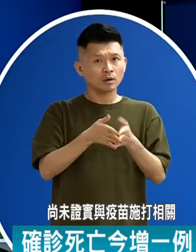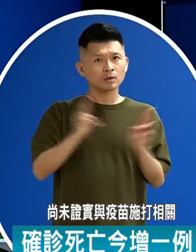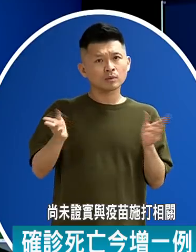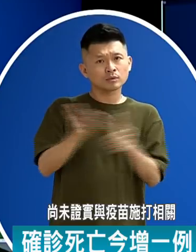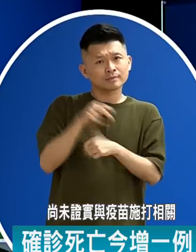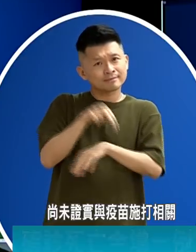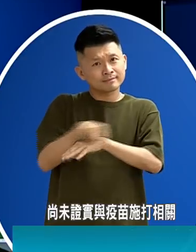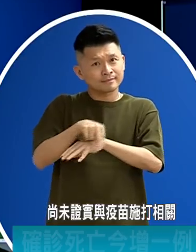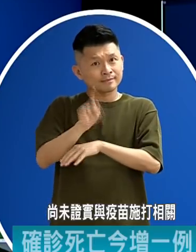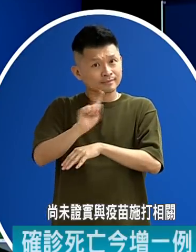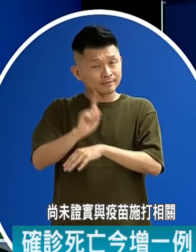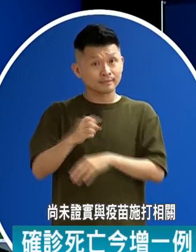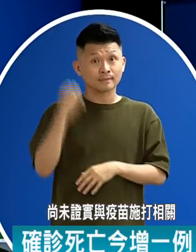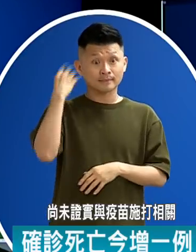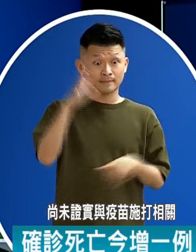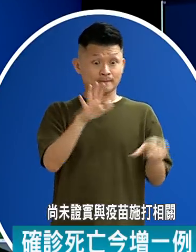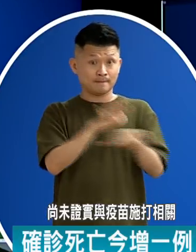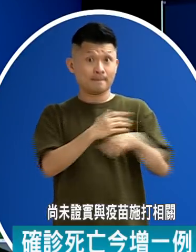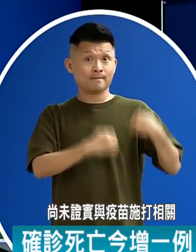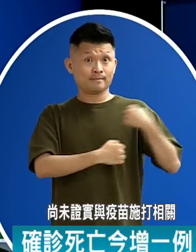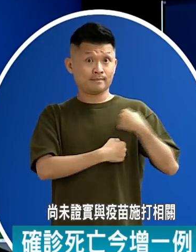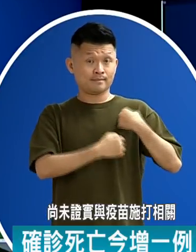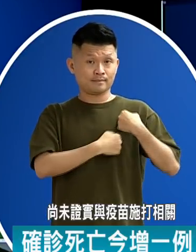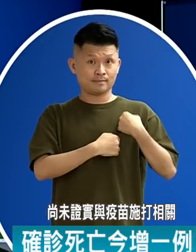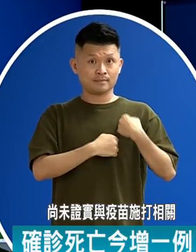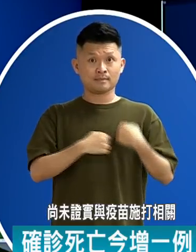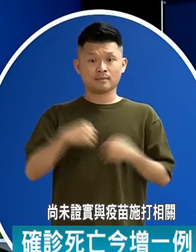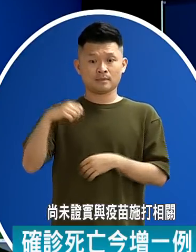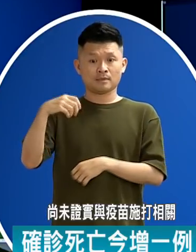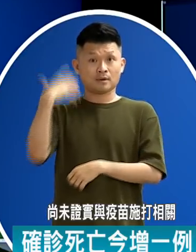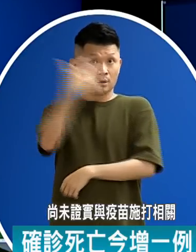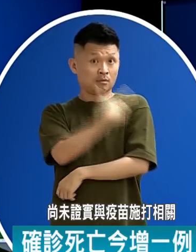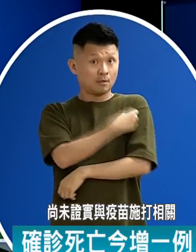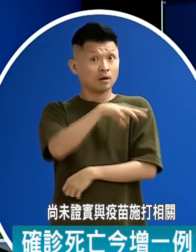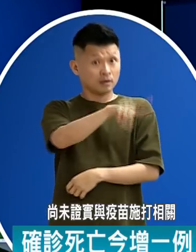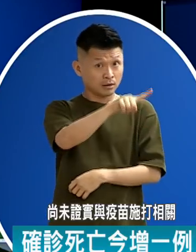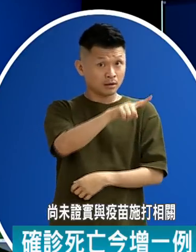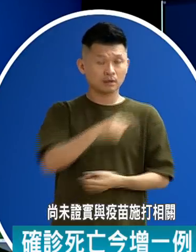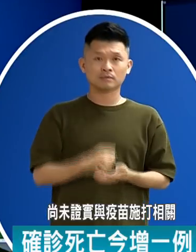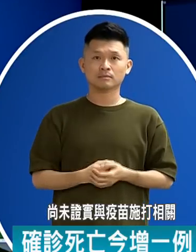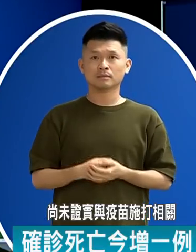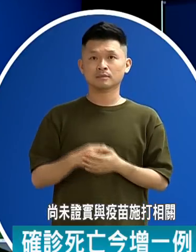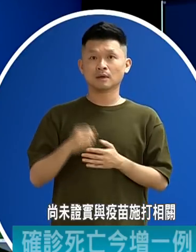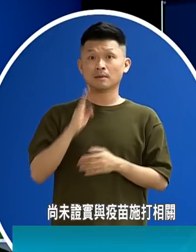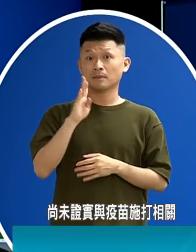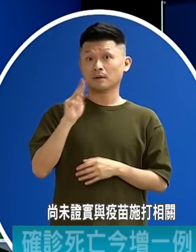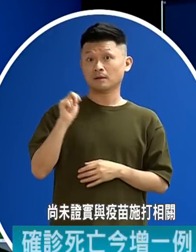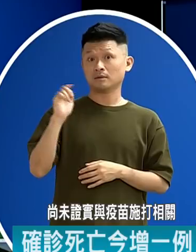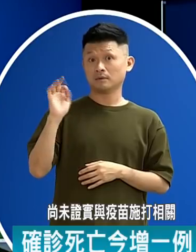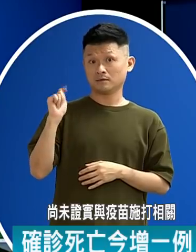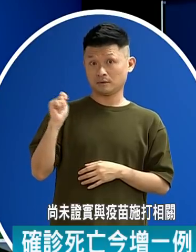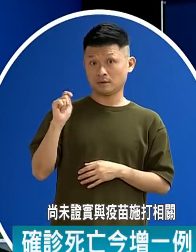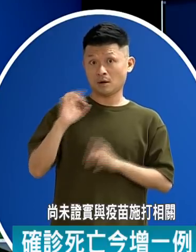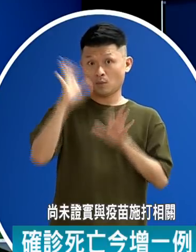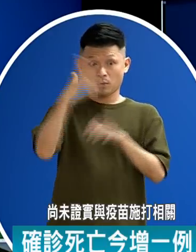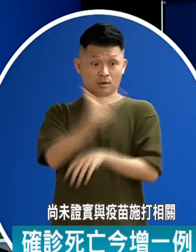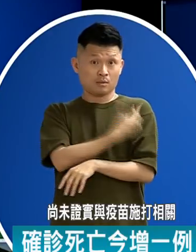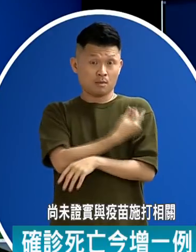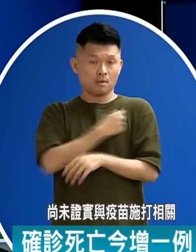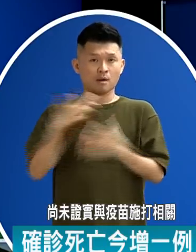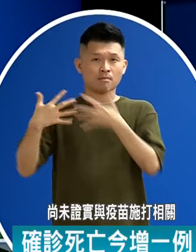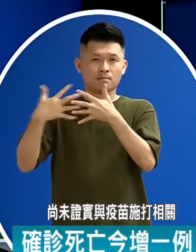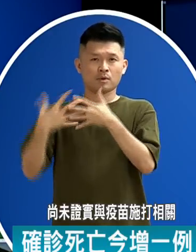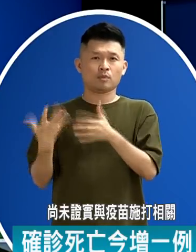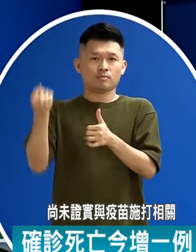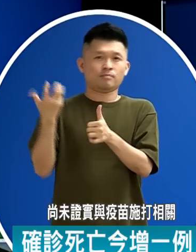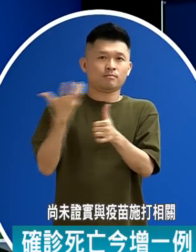心会怎么规划？那新兵会以国产高端优先施打吗？第二个问题想请教，辉瑞成为获得美国完全授权